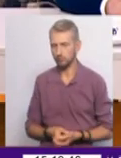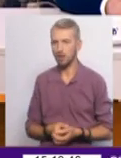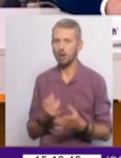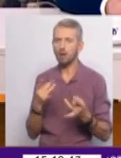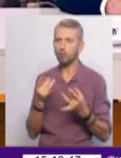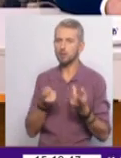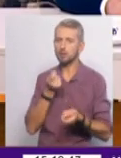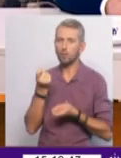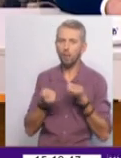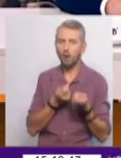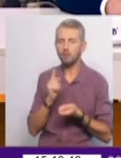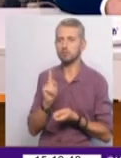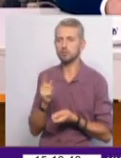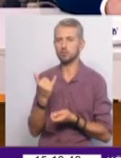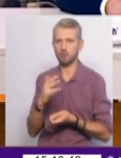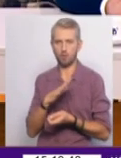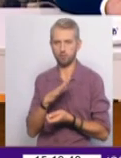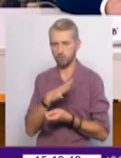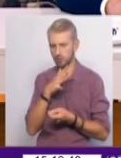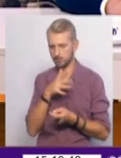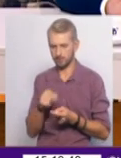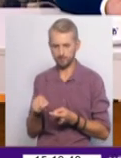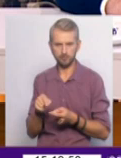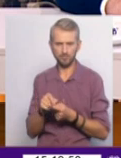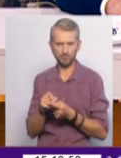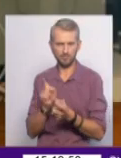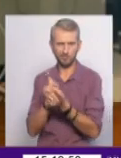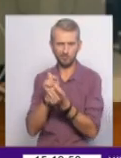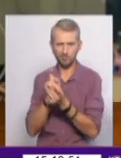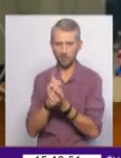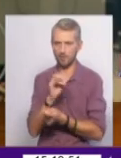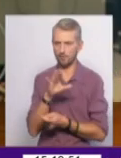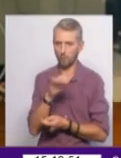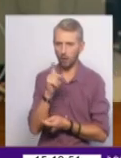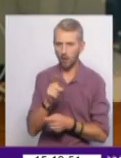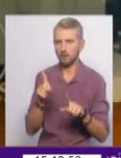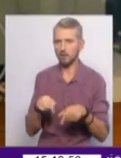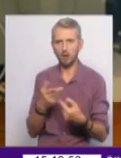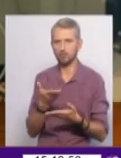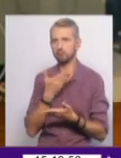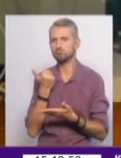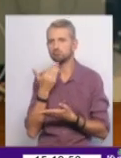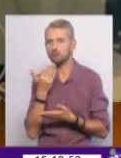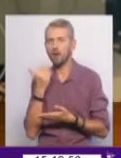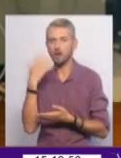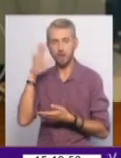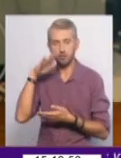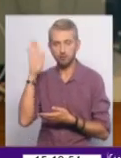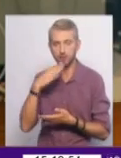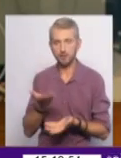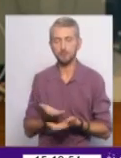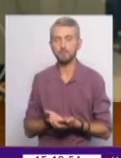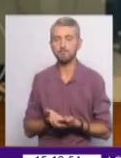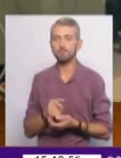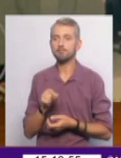нюанси, які зараз проходили в період цієї сутички з Нафтогазом, а також затримка гарячої води. Постачання гарячої води,